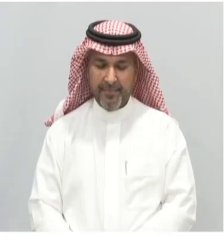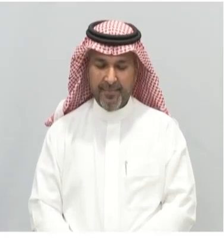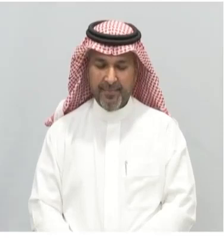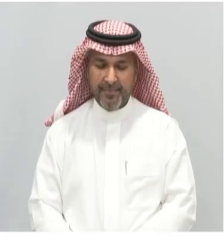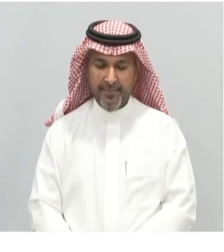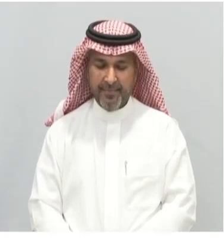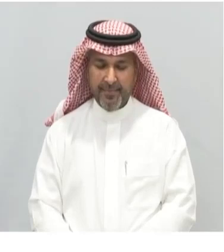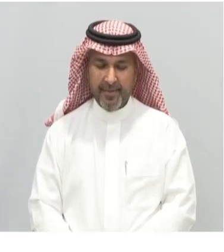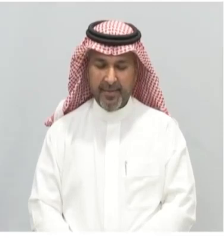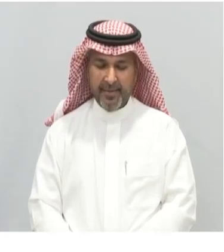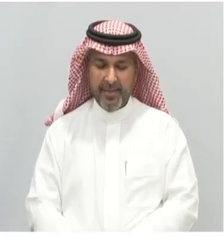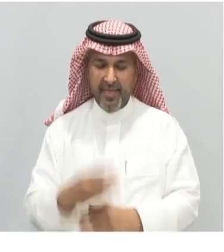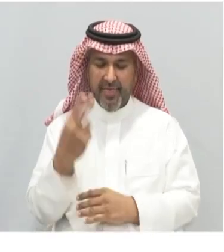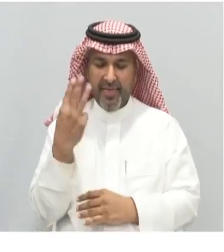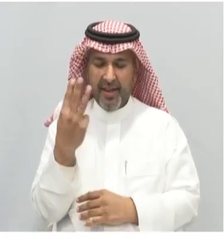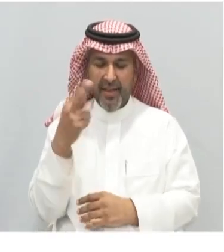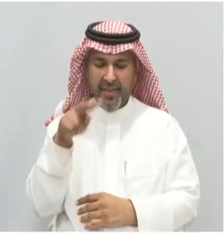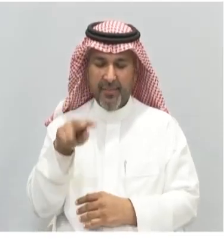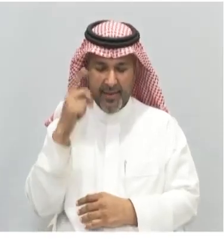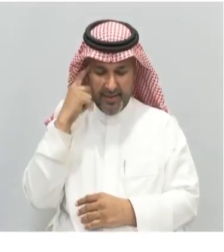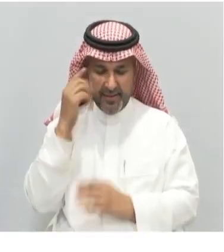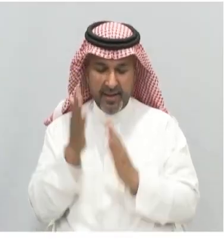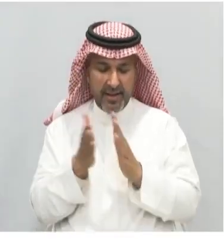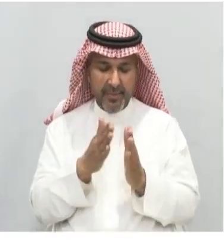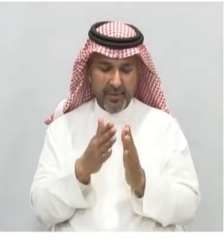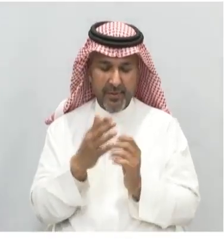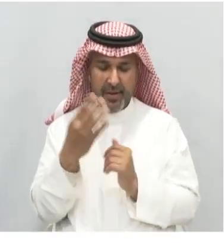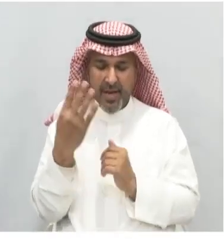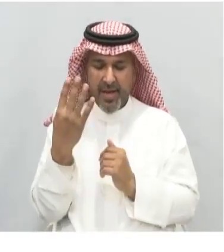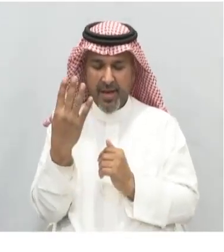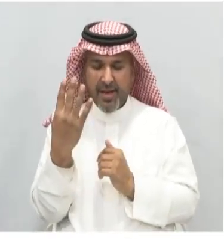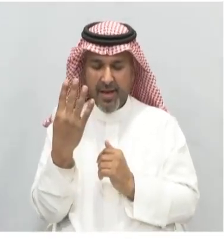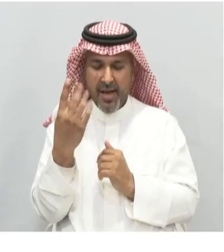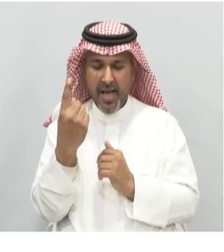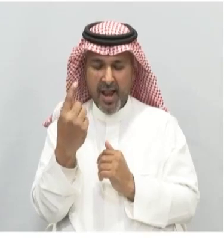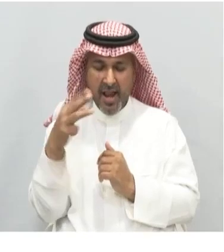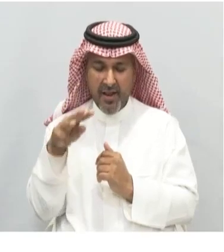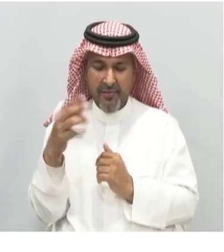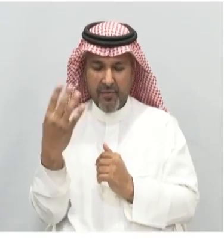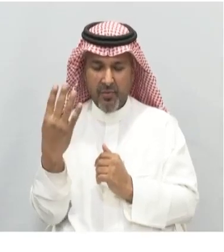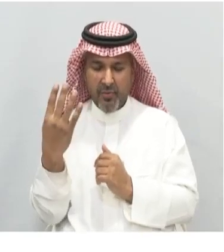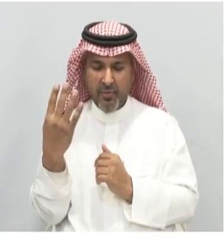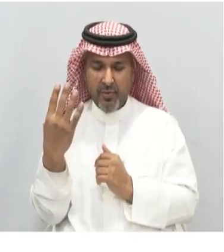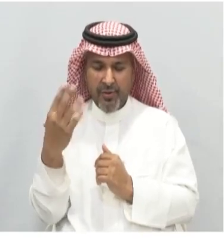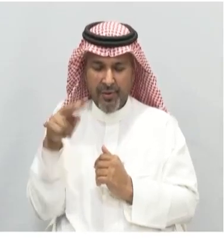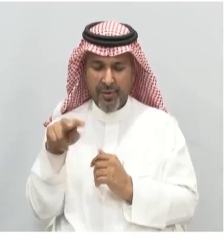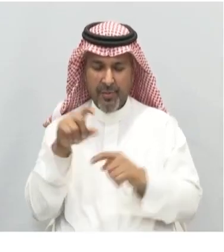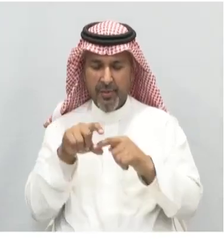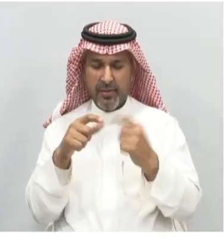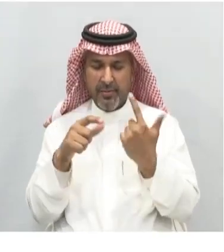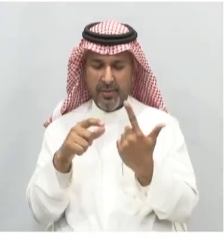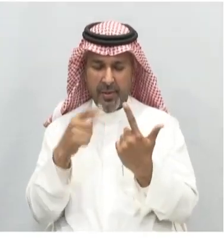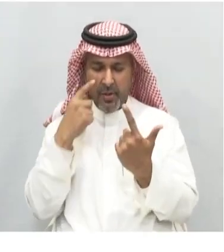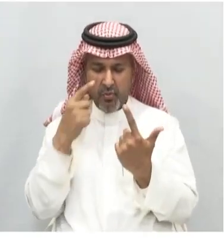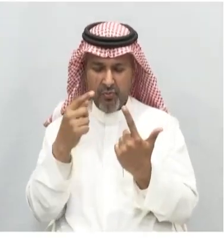تسا 300 الان ننتقل للسؤال رقم 13 1400 ت 7 ابدا بقسمه